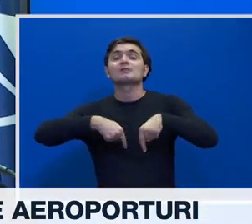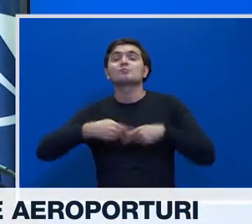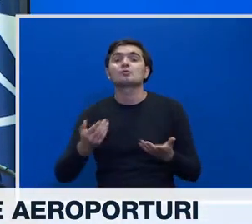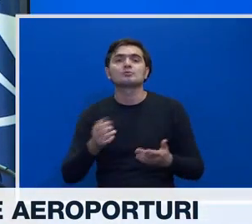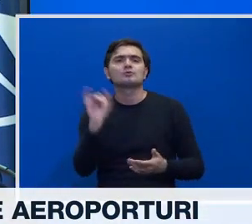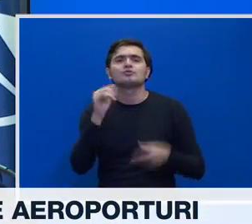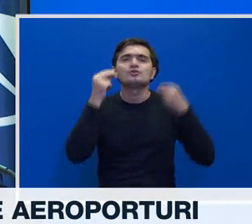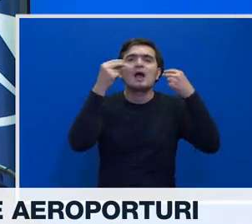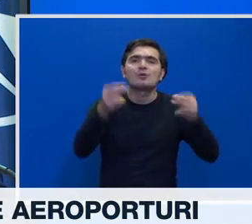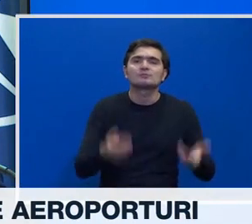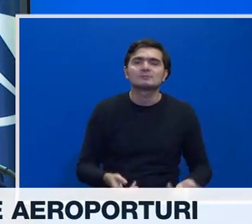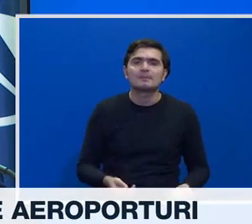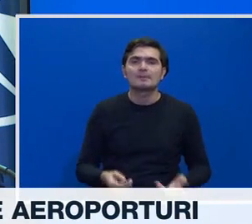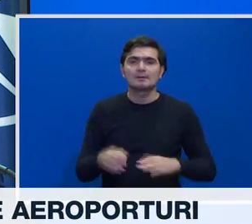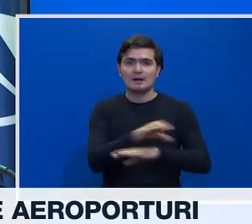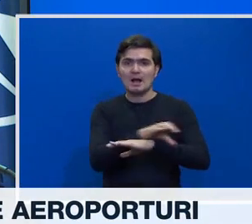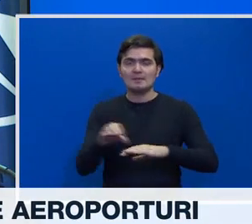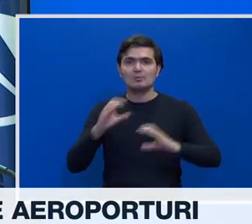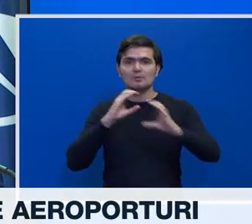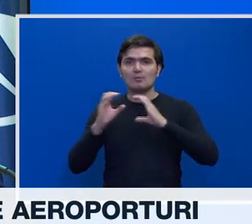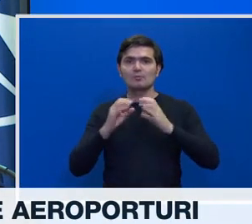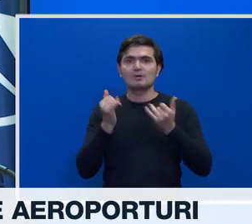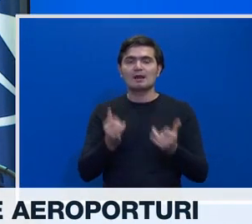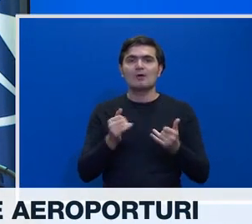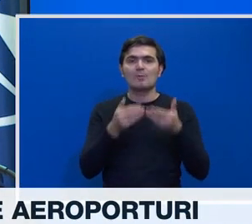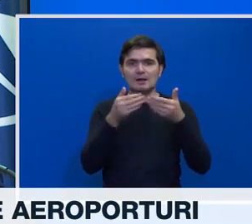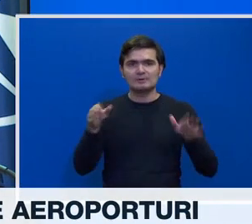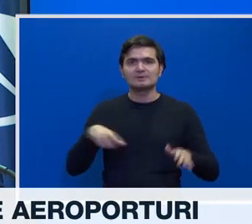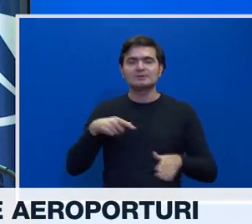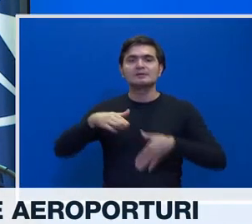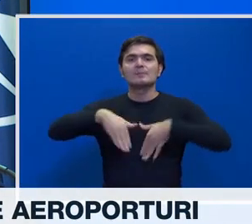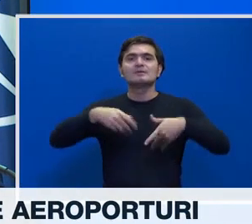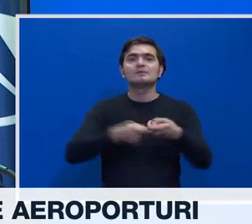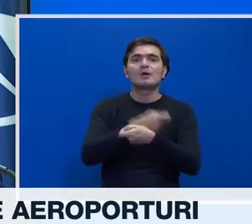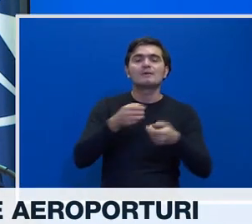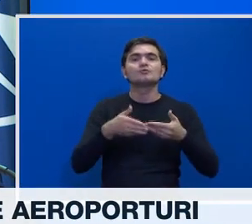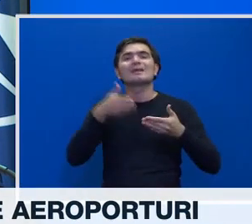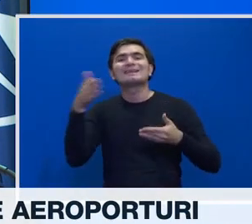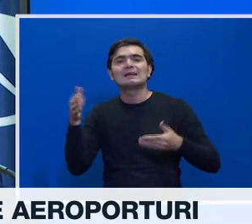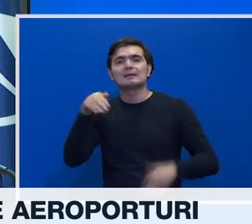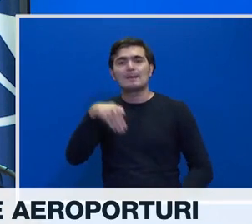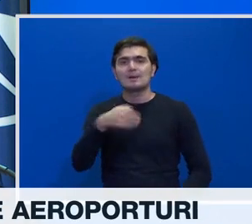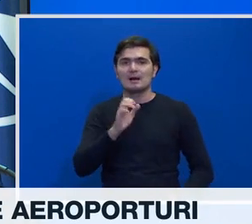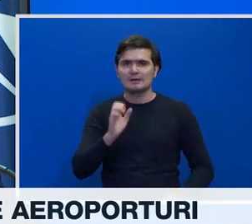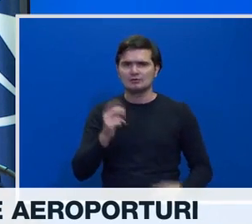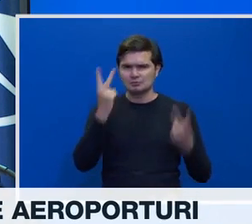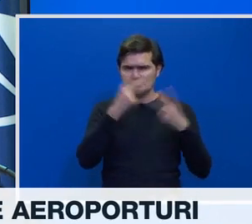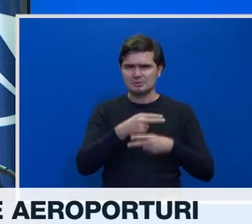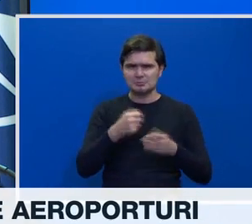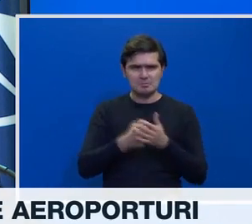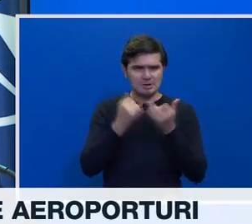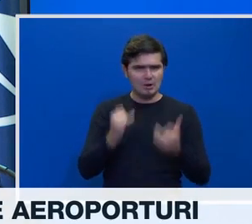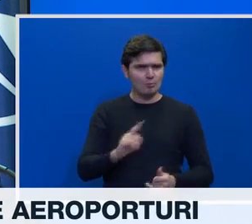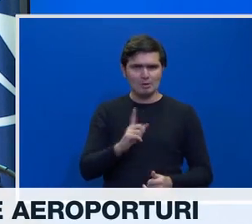anunță? Canalul de comunicare deschis în acest moment este la nivelul Ministerului Afacerilor Externe. Și înțelegem că momentan nu a decolat